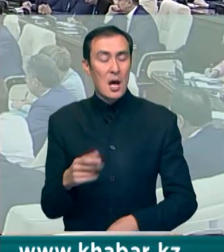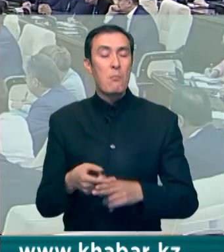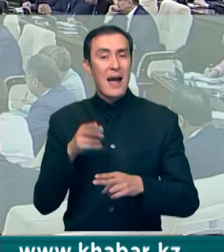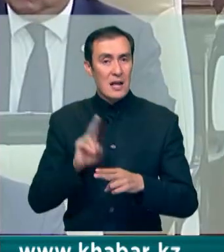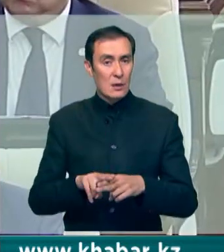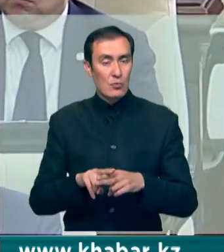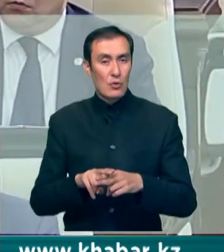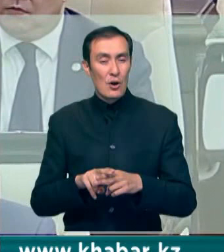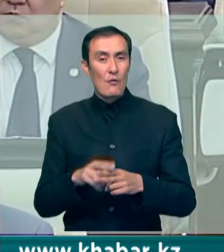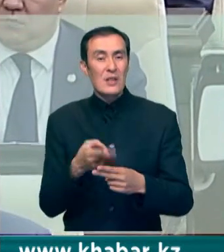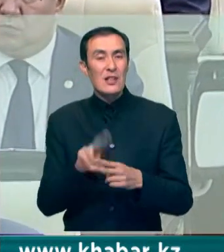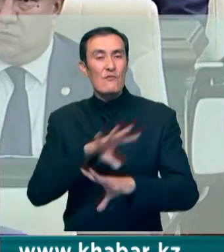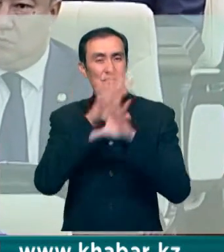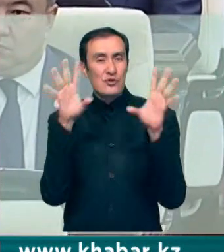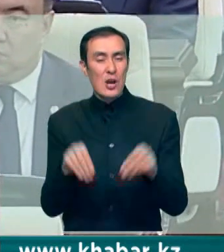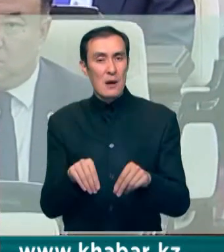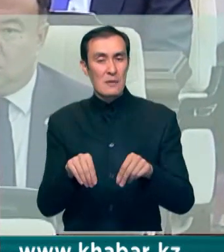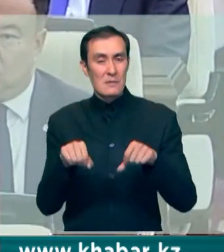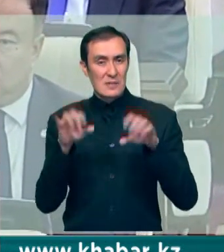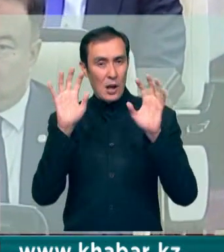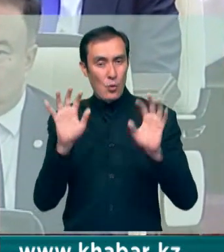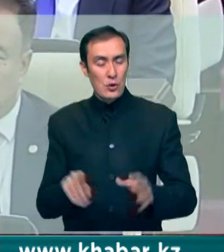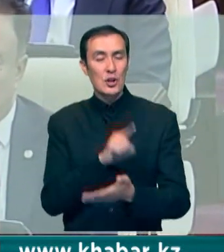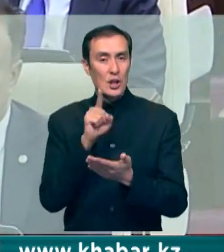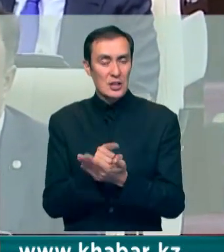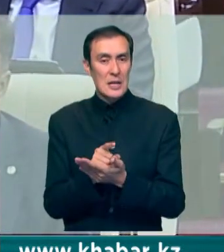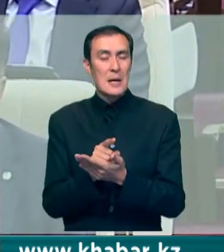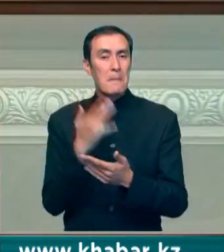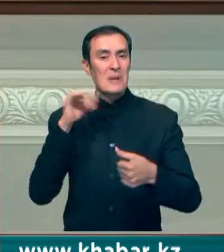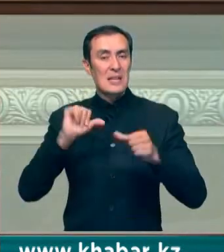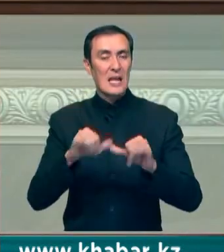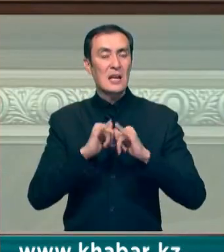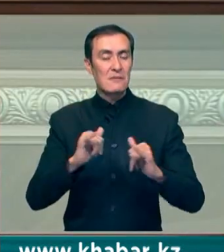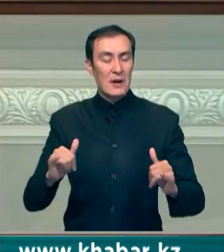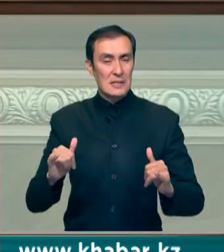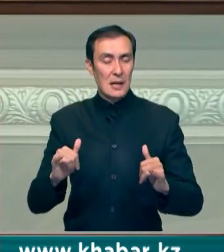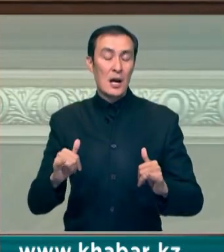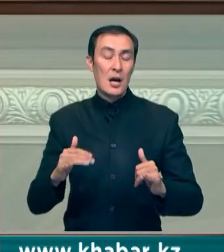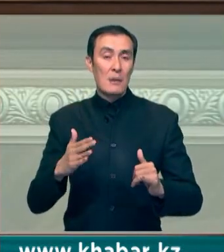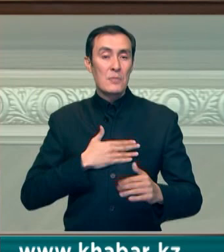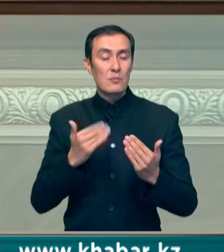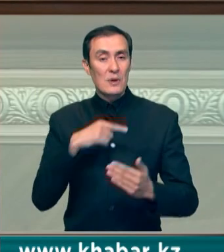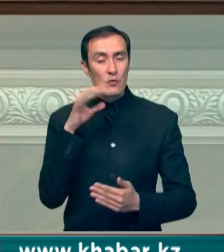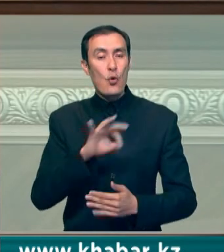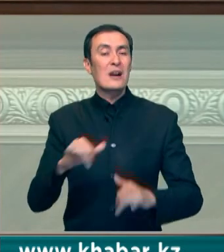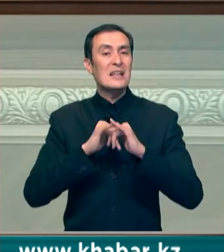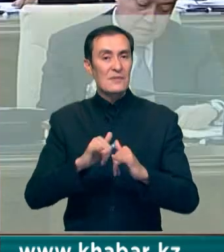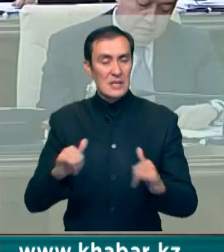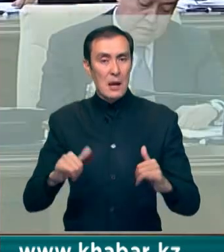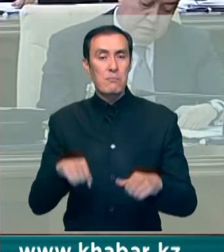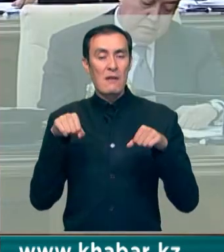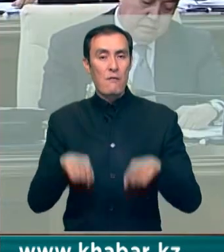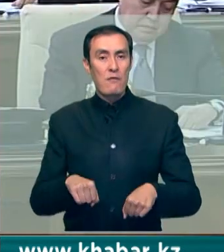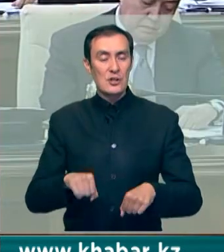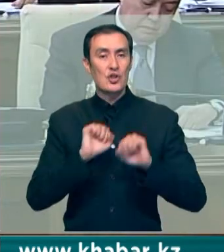вся эта совокупность целом должна постоянно развиваться в этом случае можно будет говорить о развитии права у